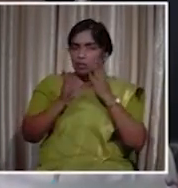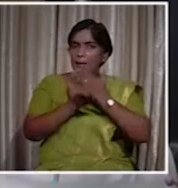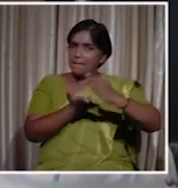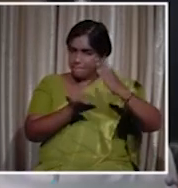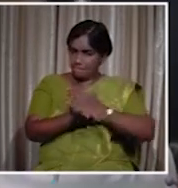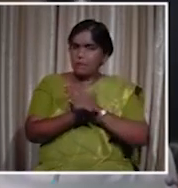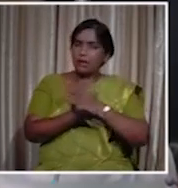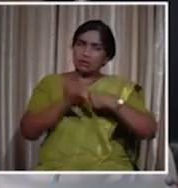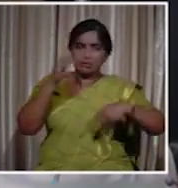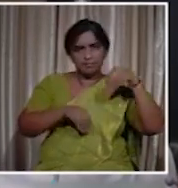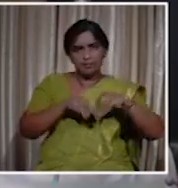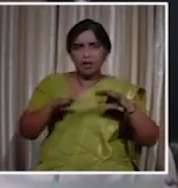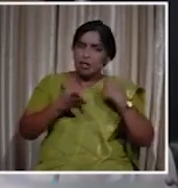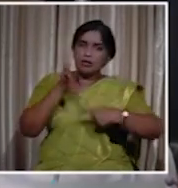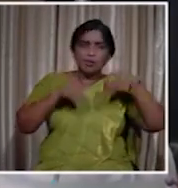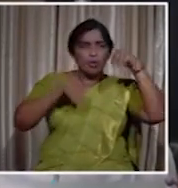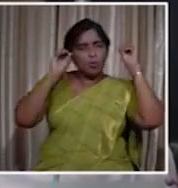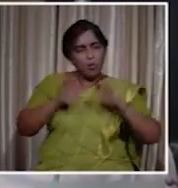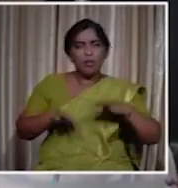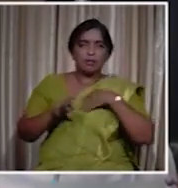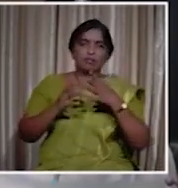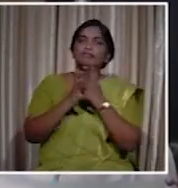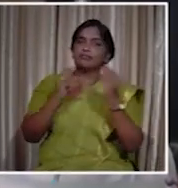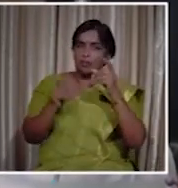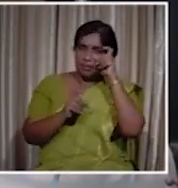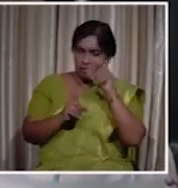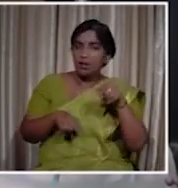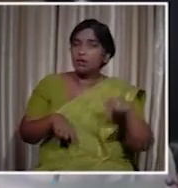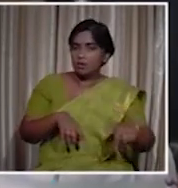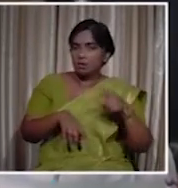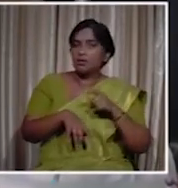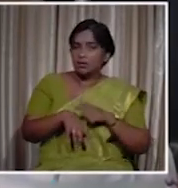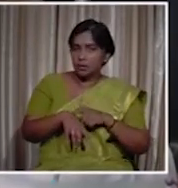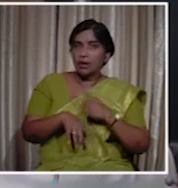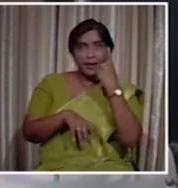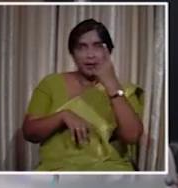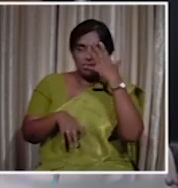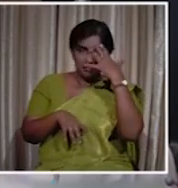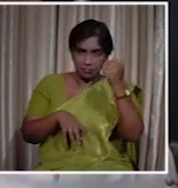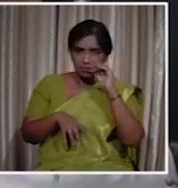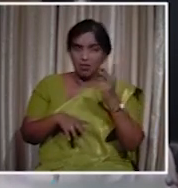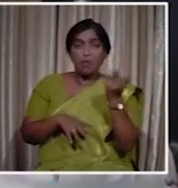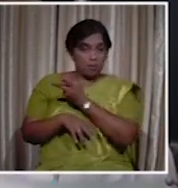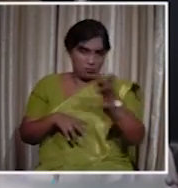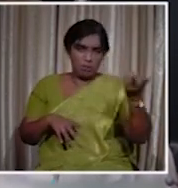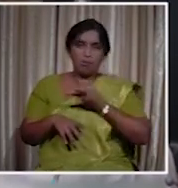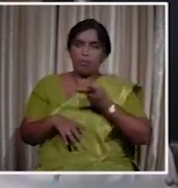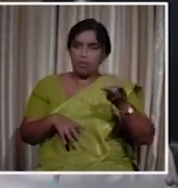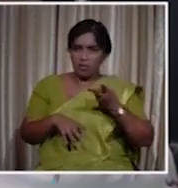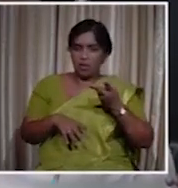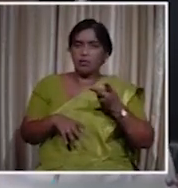නම් ඡන්ද දෙමු නැත්නම් ඡන්ද දෙන්නේ නැතුව විසඳන්නට බලමු. ඒත් මේ අවස්ථාවේදී අපි එකක් මතක තියාගන්න ඕනේ දෙපැත්තෙන්ම.